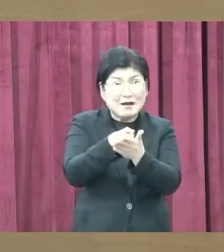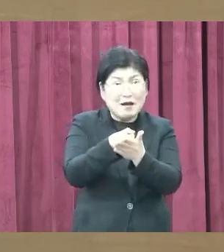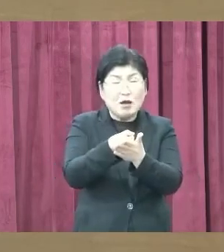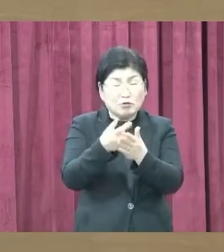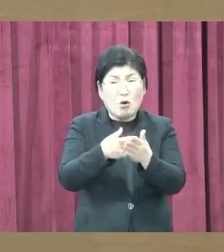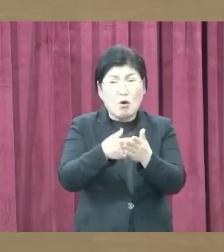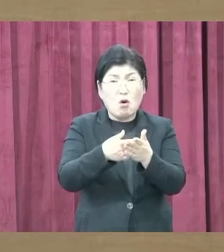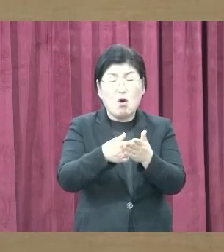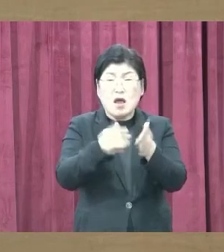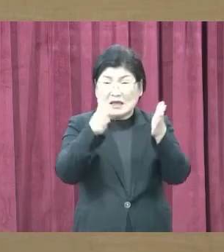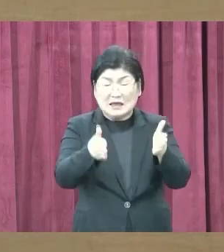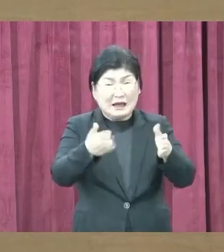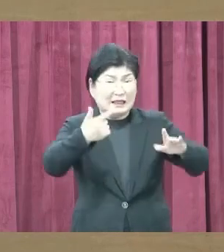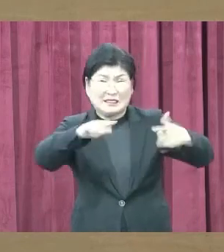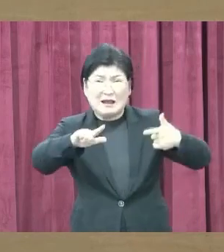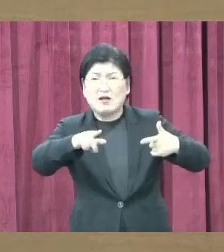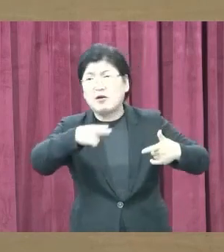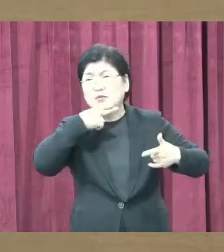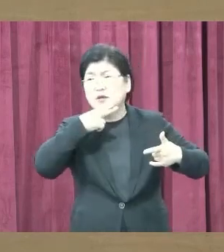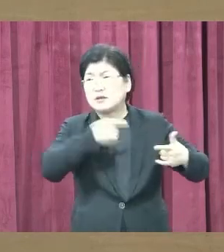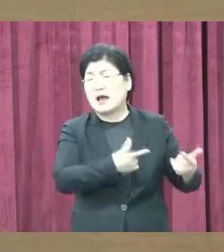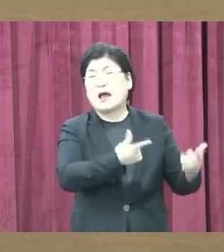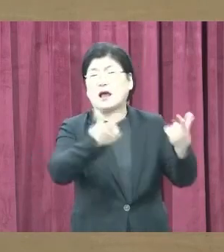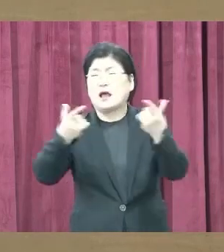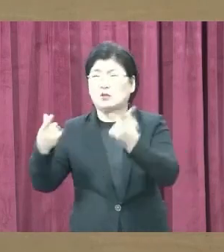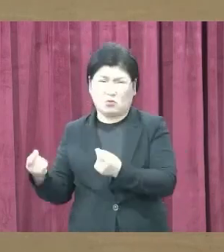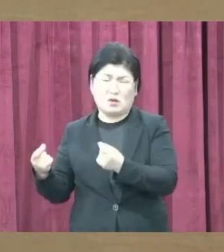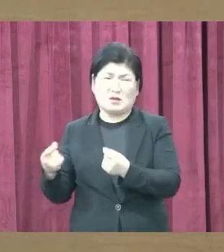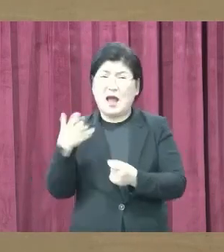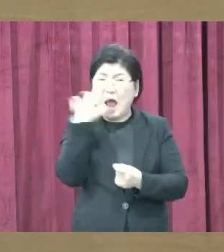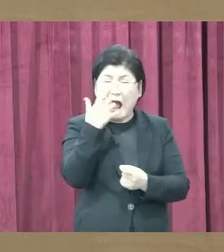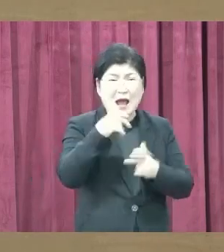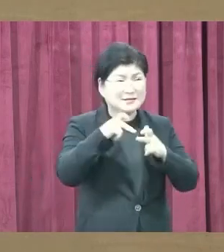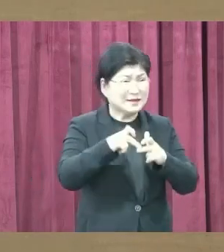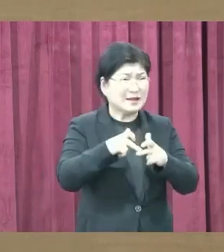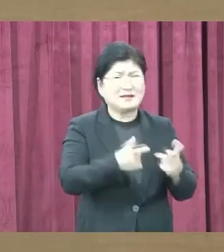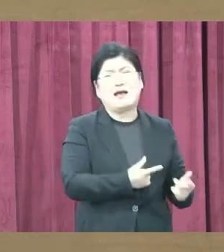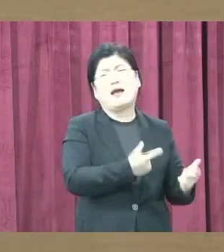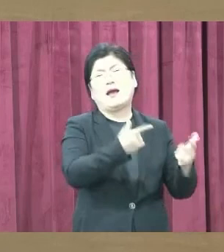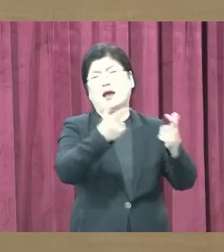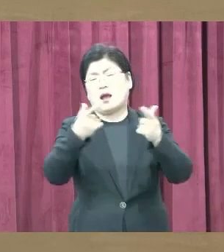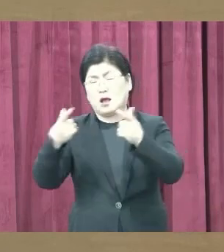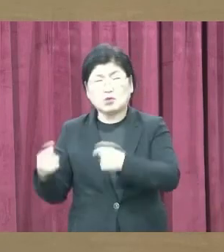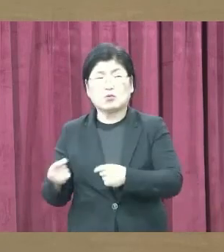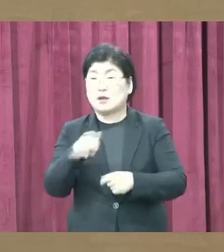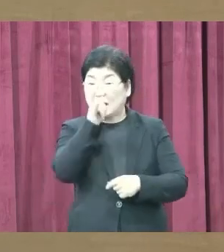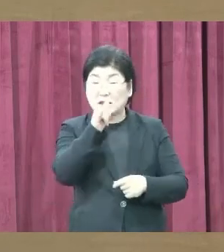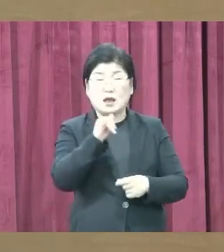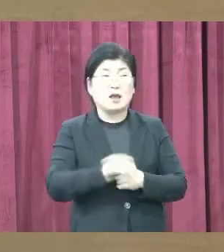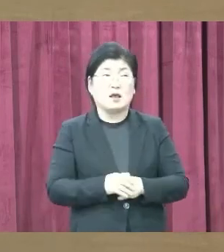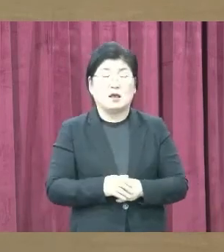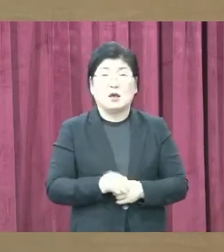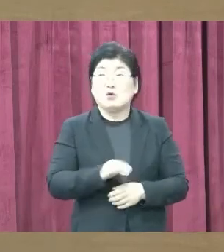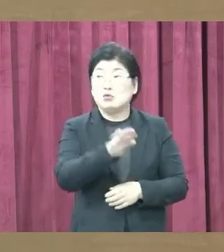다르진 않습니다. 그러니까 비장애인이나 누구 좀 장애인이나 와주세요. 동일하게 검진 항목과 주기가 정해 있기 때문에요. 앞으로